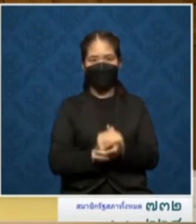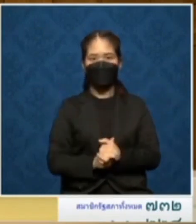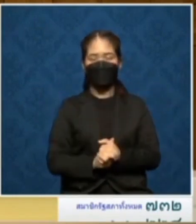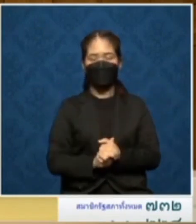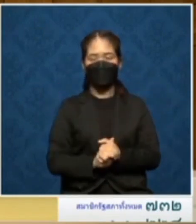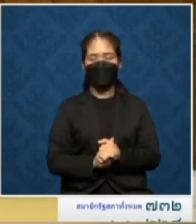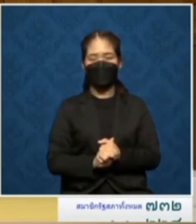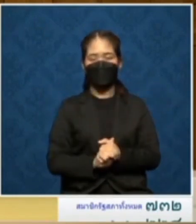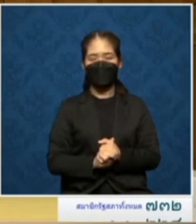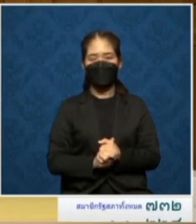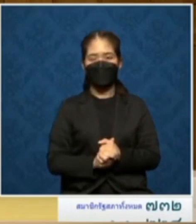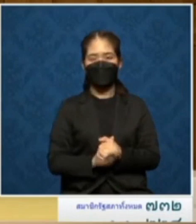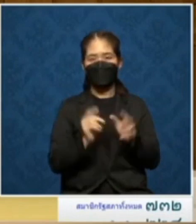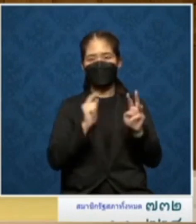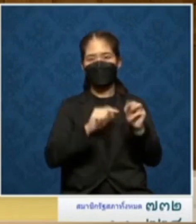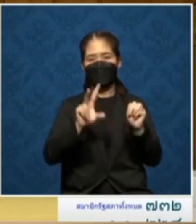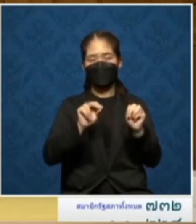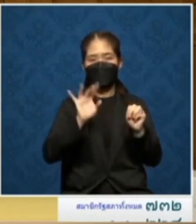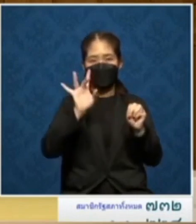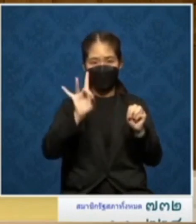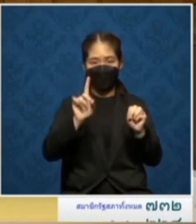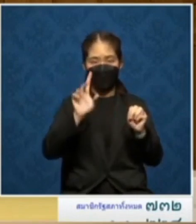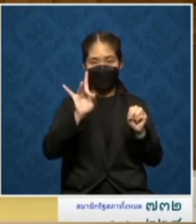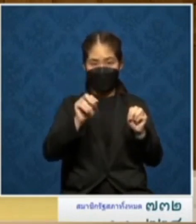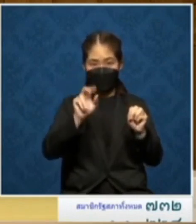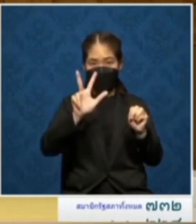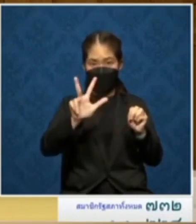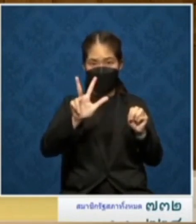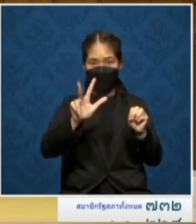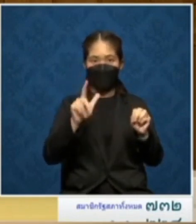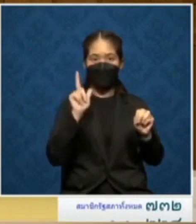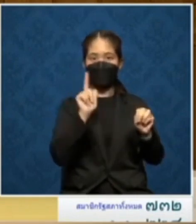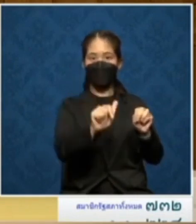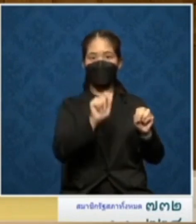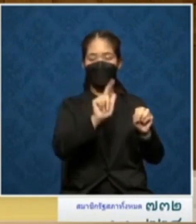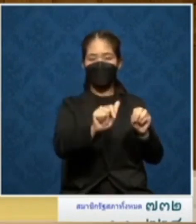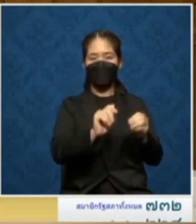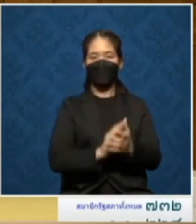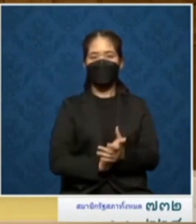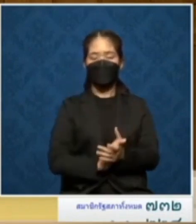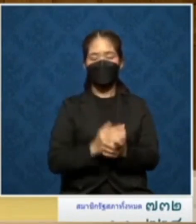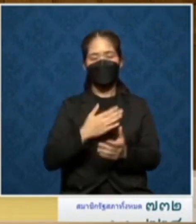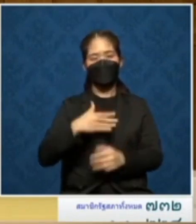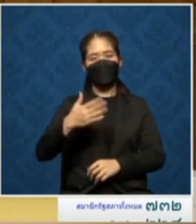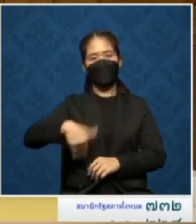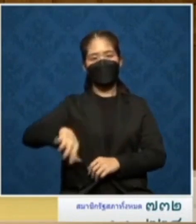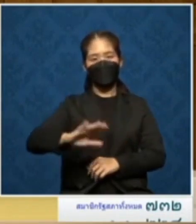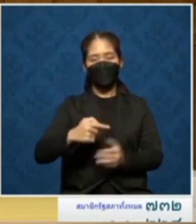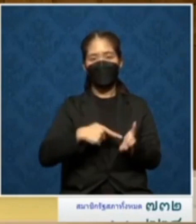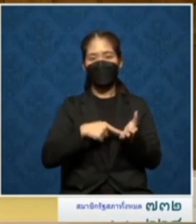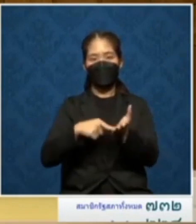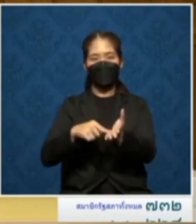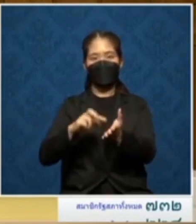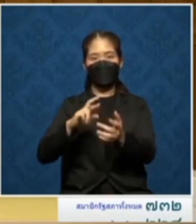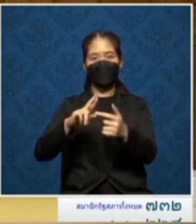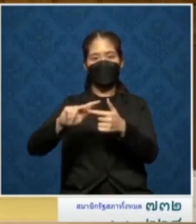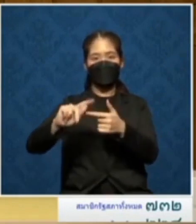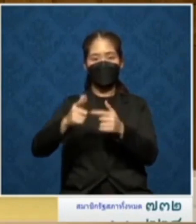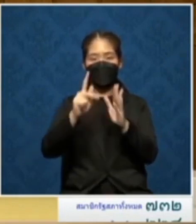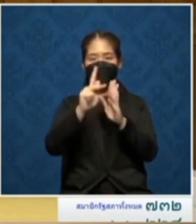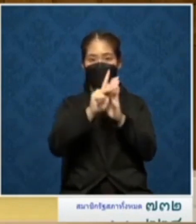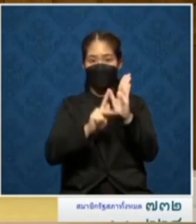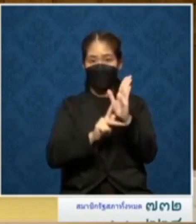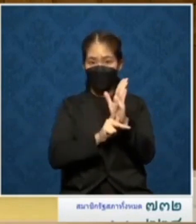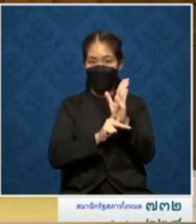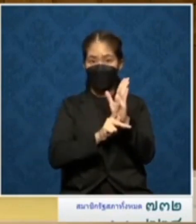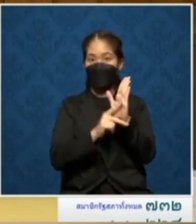ทในการทำงานระดับชาติสูงขึ้นแล้วก็เปิดกว้างให้เลือกชนเผ่ากลุ่มหลากหลายทางเพศหรือว่าเชี่ยวชาติอื่นๆมาเป็นบัญชีรายชื่อได้ถ้า